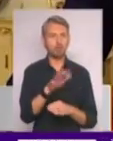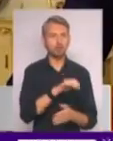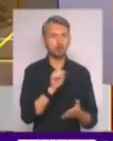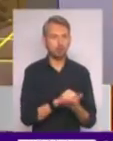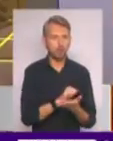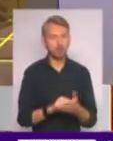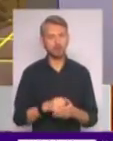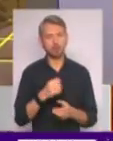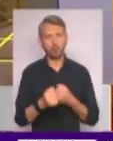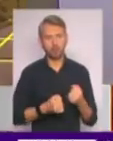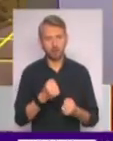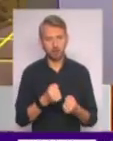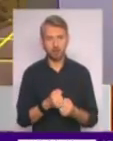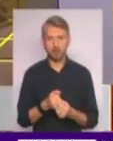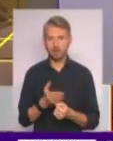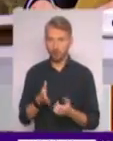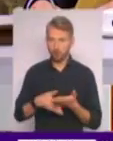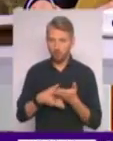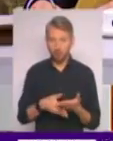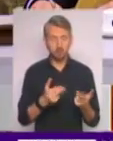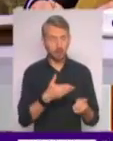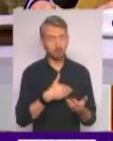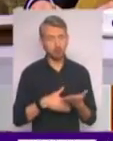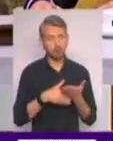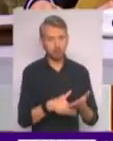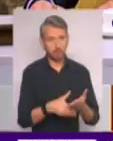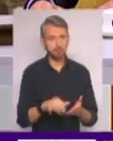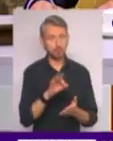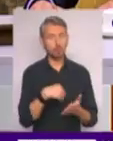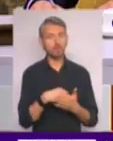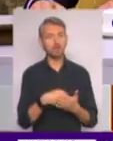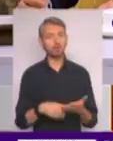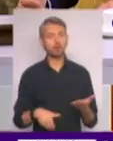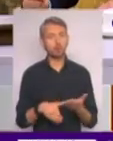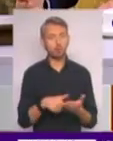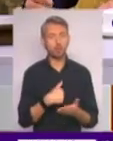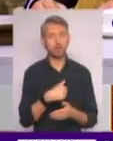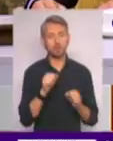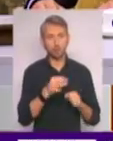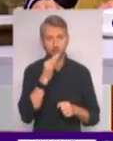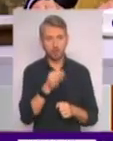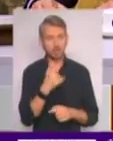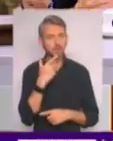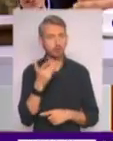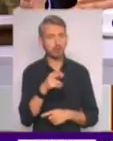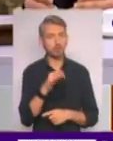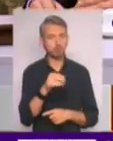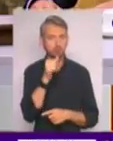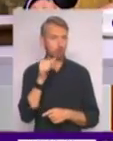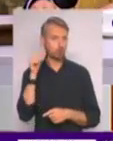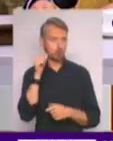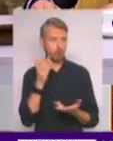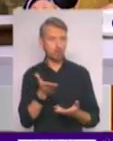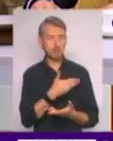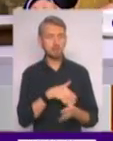доїхати і так далі. Ми кур'єрно допомагаємо, звичайно. Відносно фінансової допомоги, я можу сказати, звітувати по тому році, що